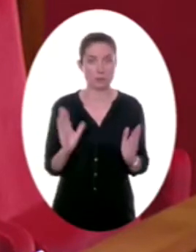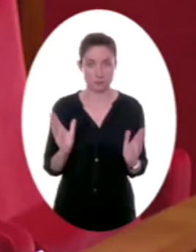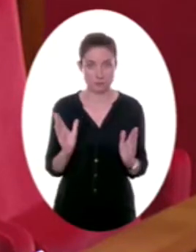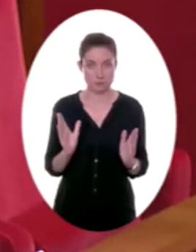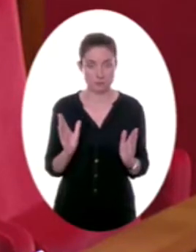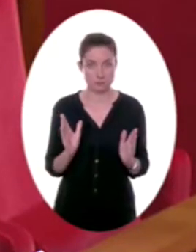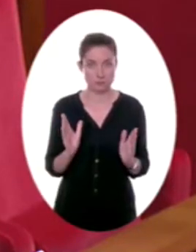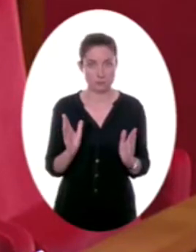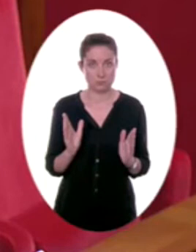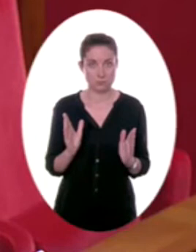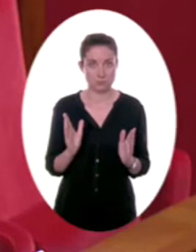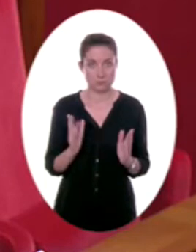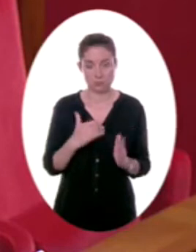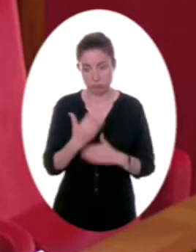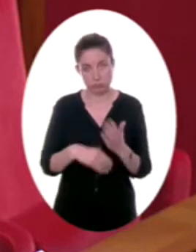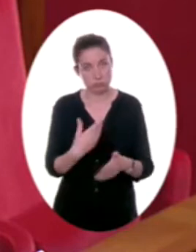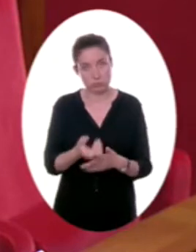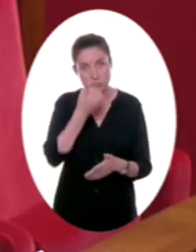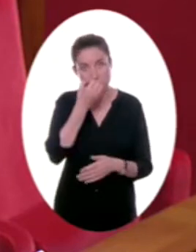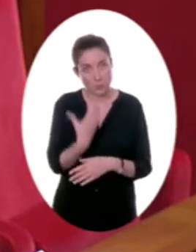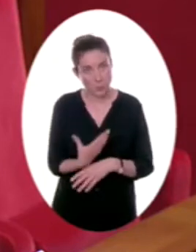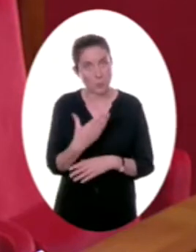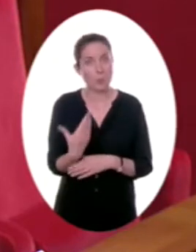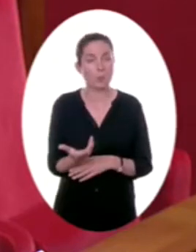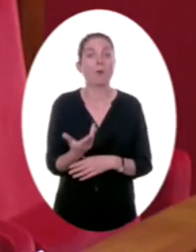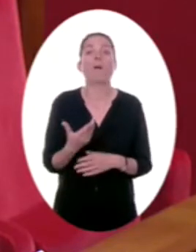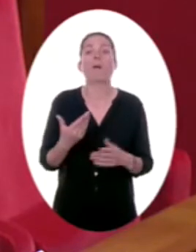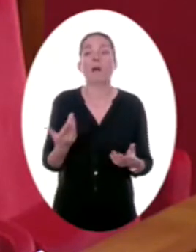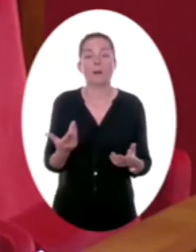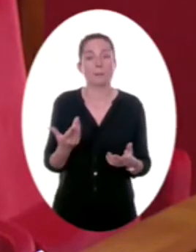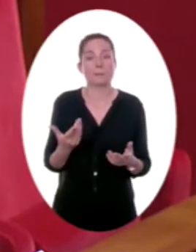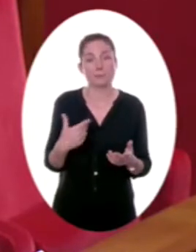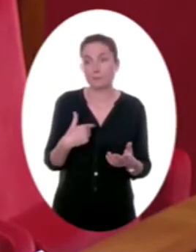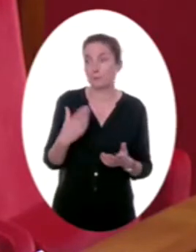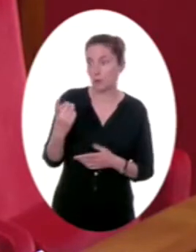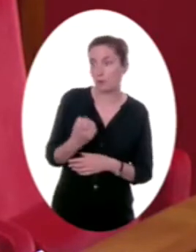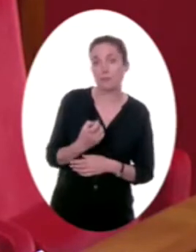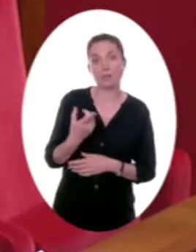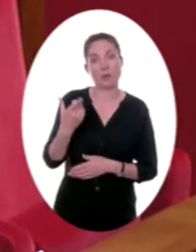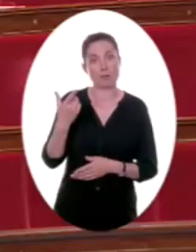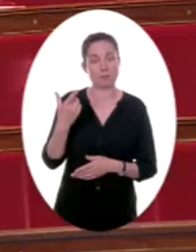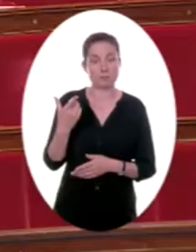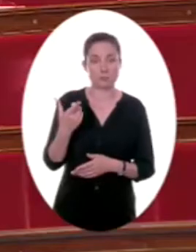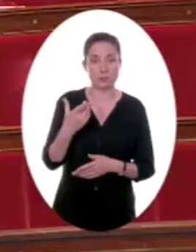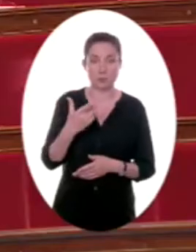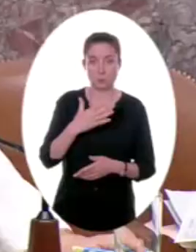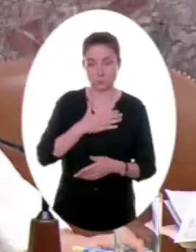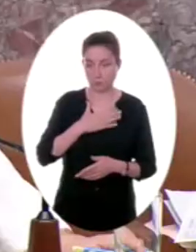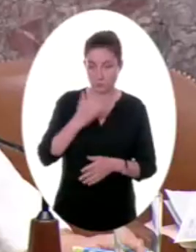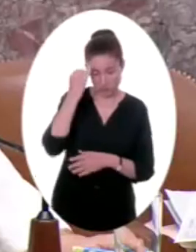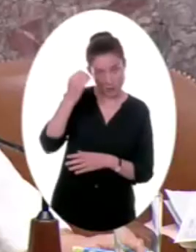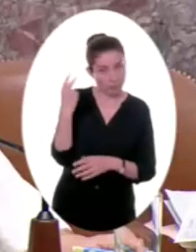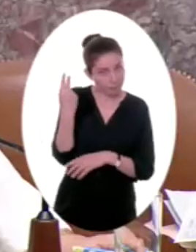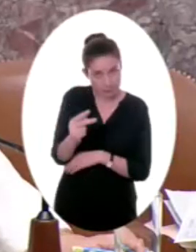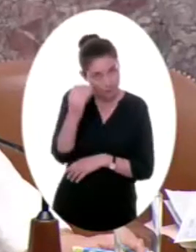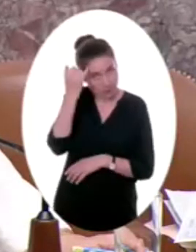en vigueur de ce dispositif qui, je le répète, ne vient pas de nos bancs, mais bien des vôtres. Monsieur le rapporteur,